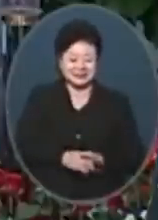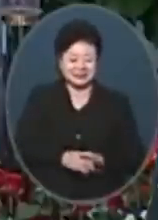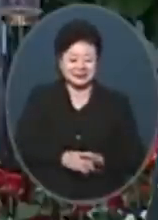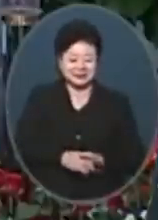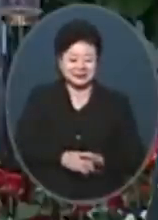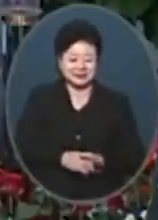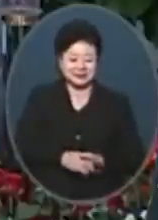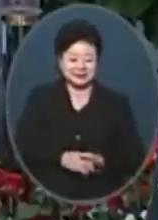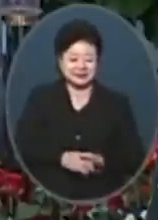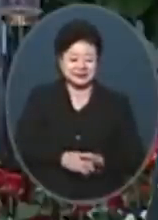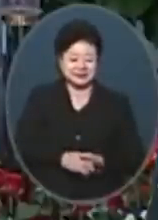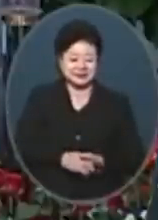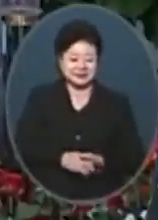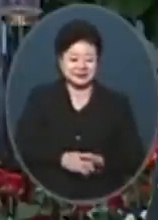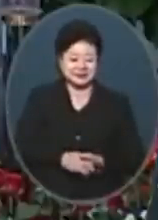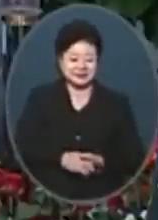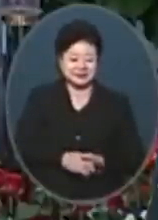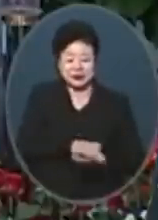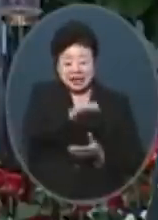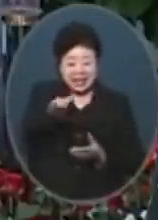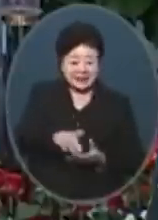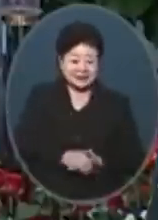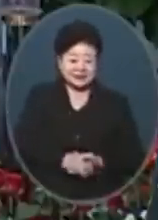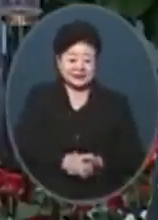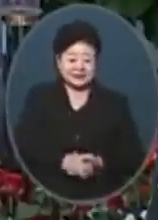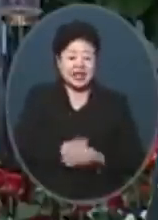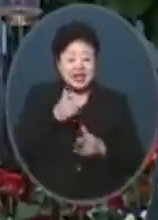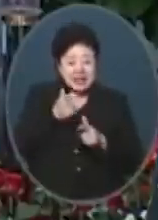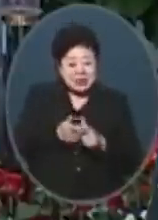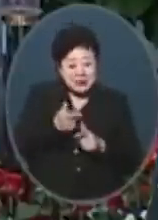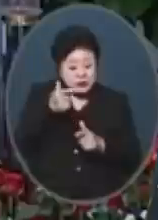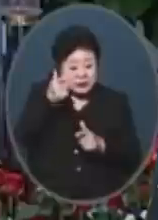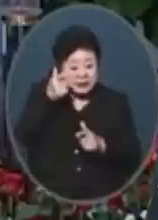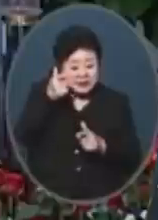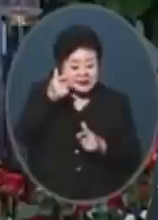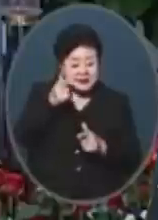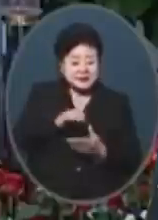있습니다. 우리가 예수님을